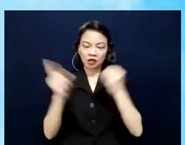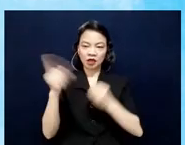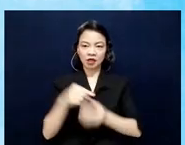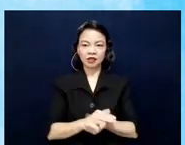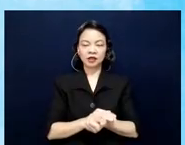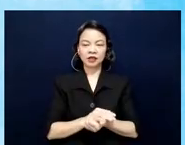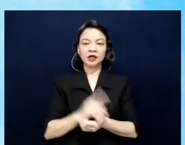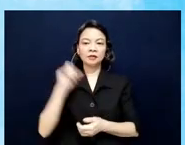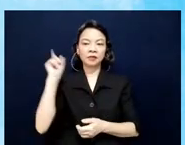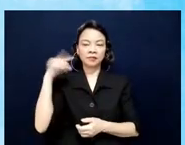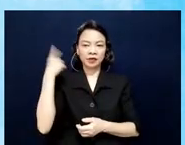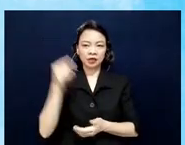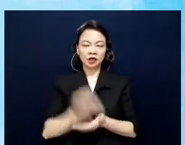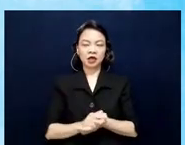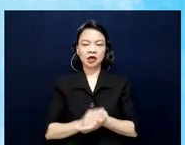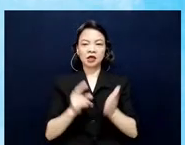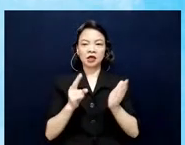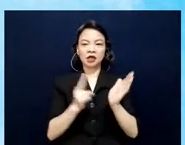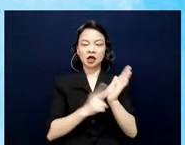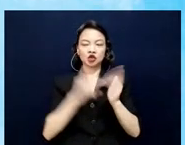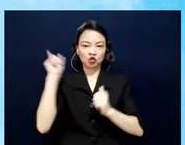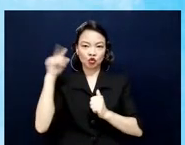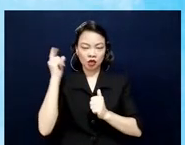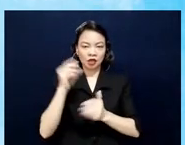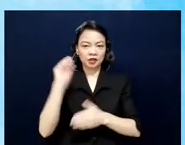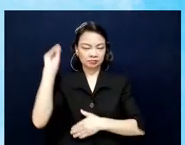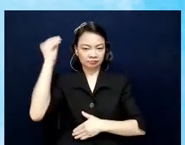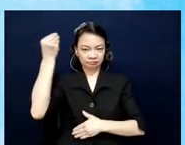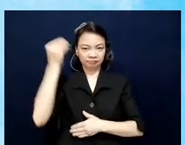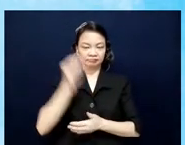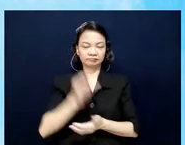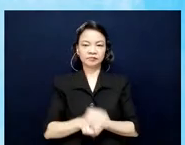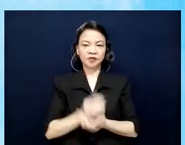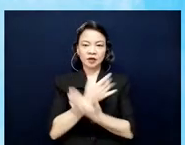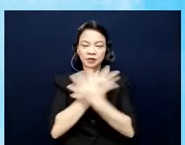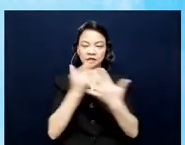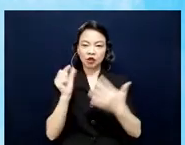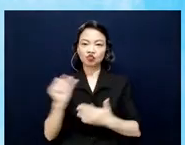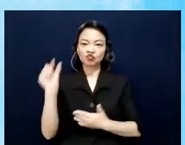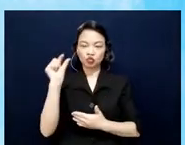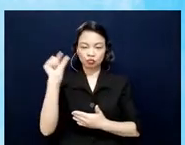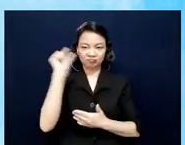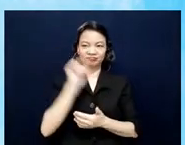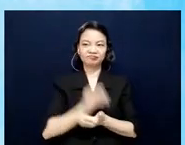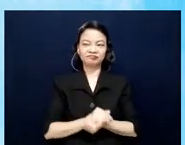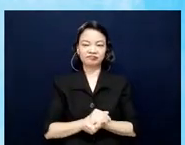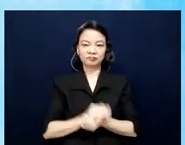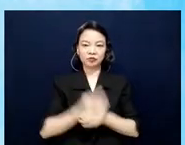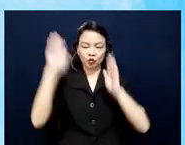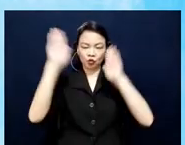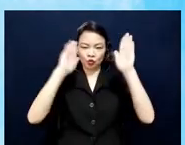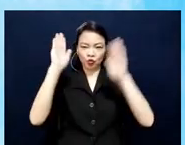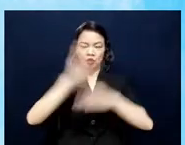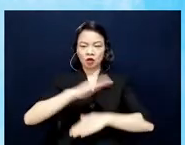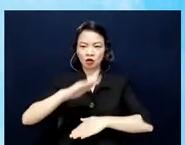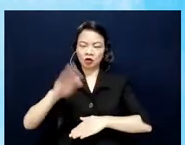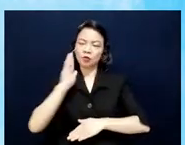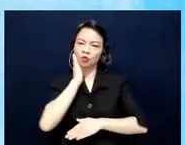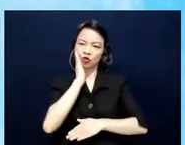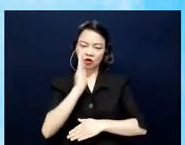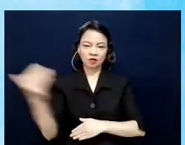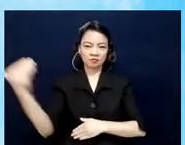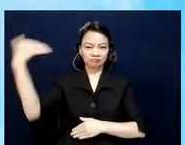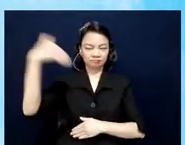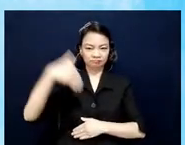maupun provinsi DKI Jakarta, serta masyarakat umum. Di sini saya juga ingin menyapa para kaum muda yang hadir di